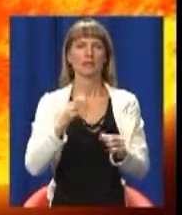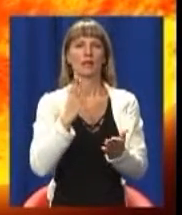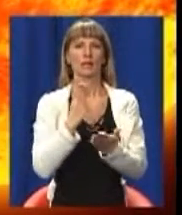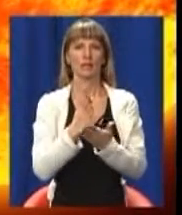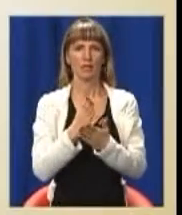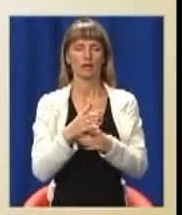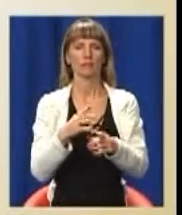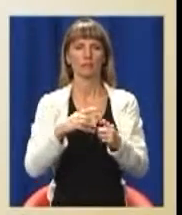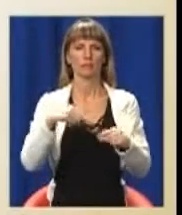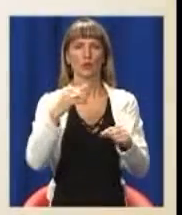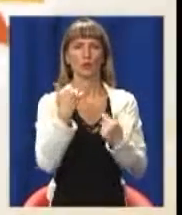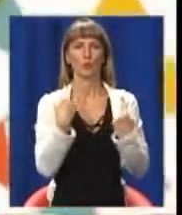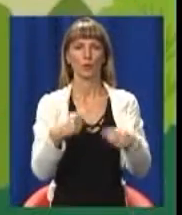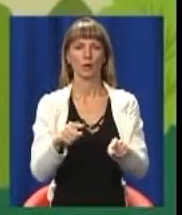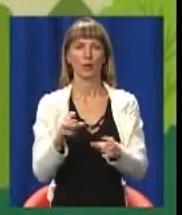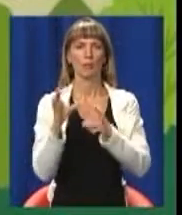інших планет.